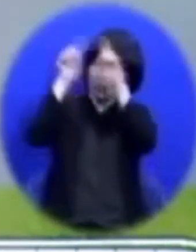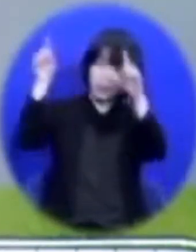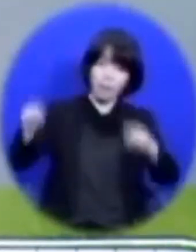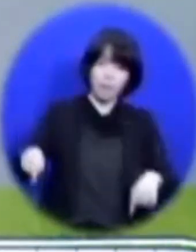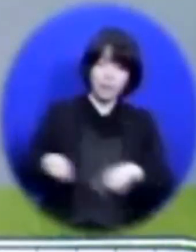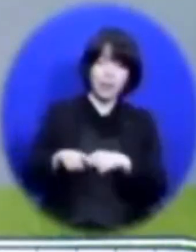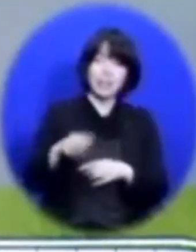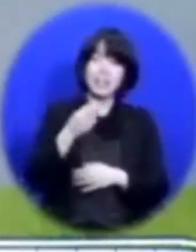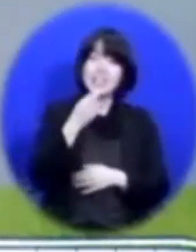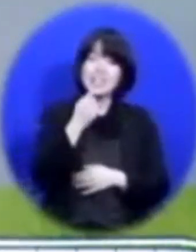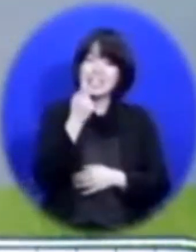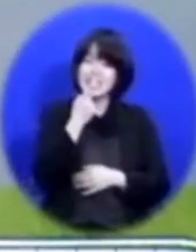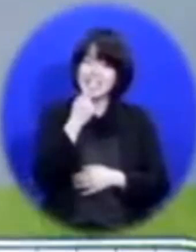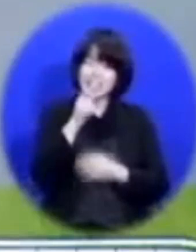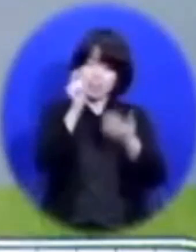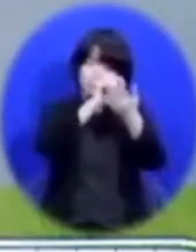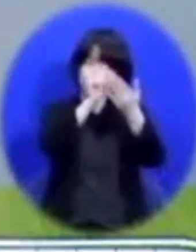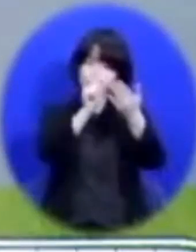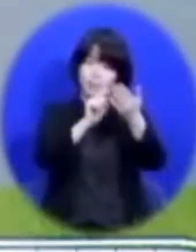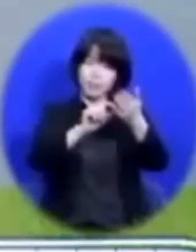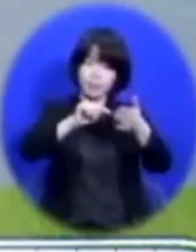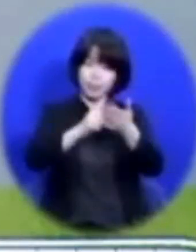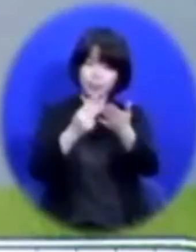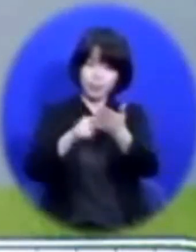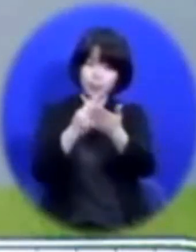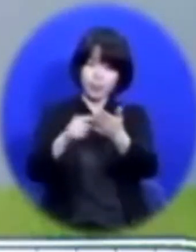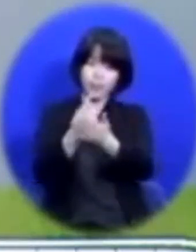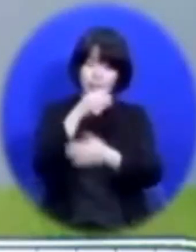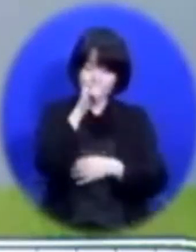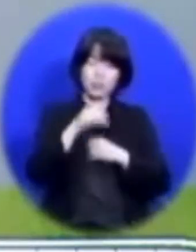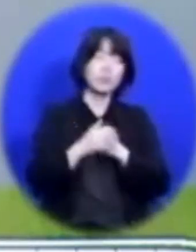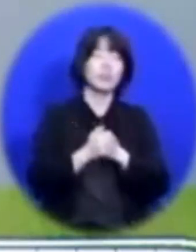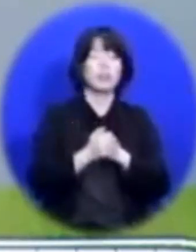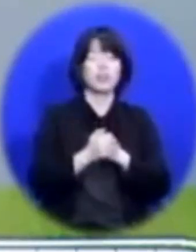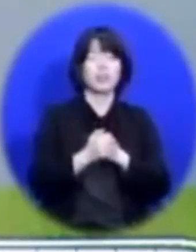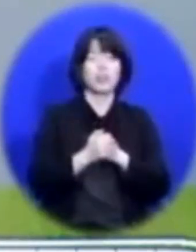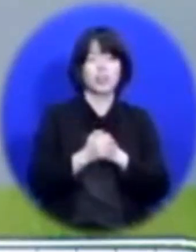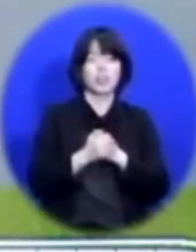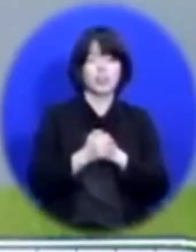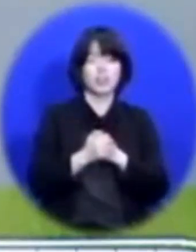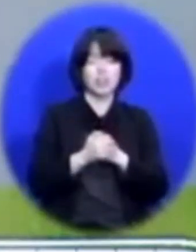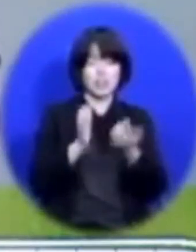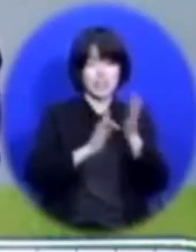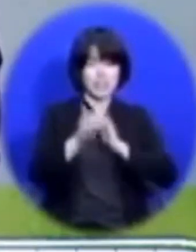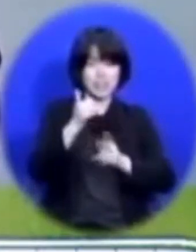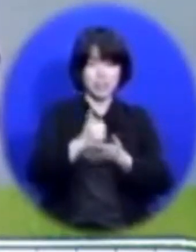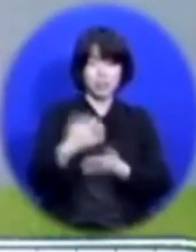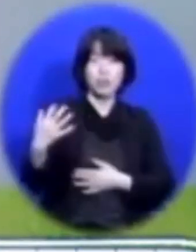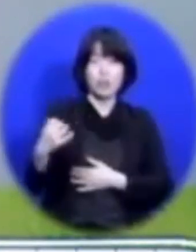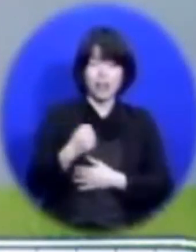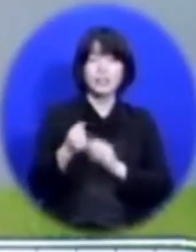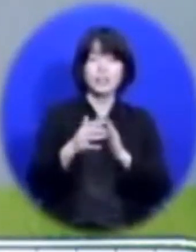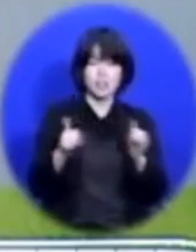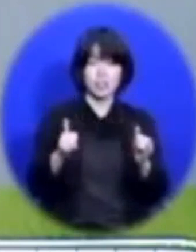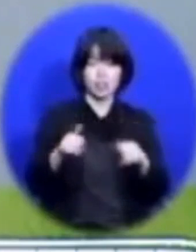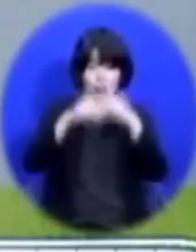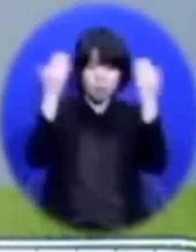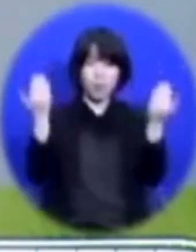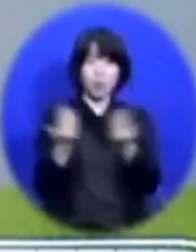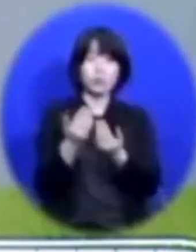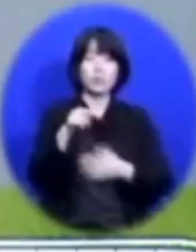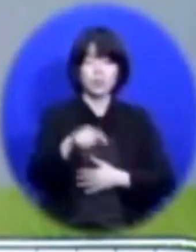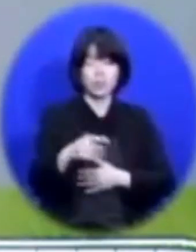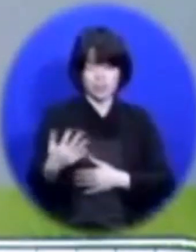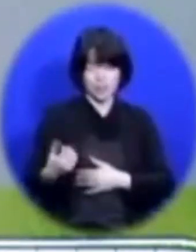교회옆입구벽에흰색으로새겨진글자를발견했다 ."예수를소유한자는 모든